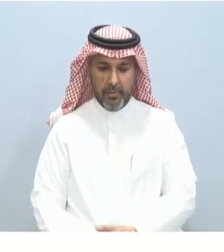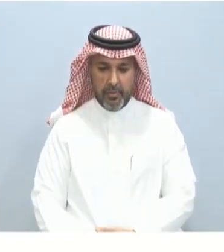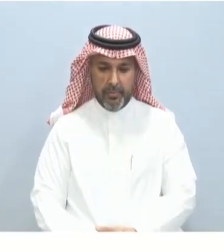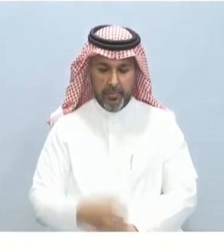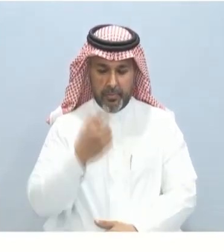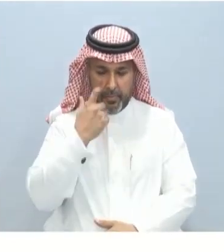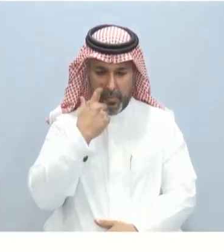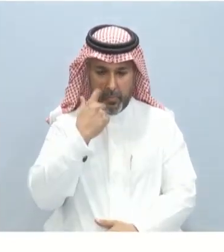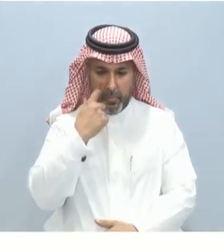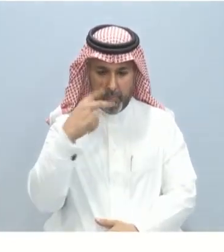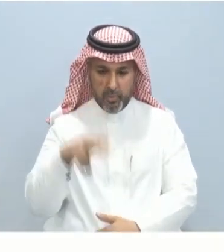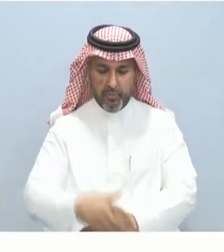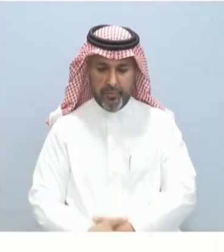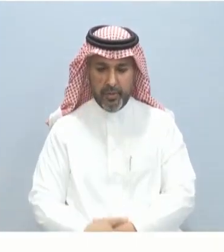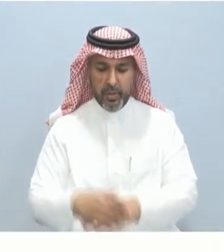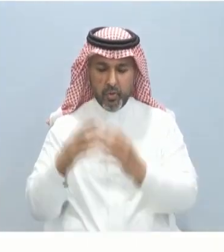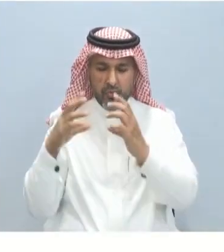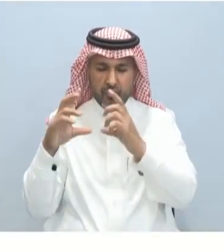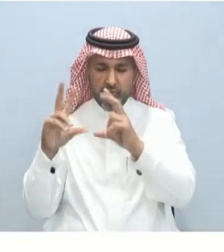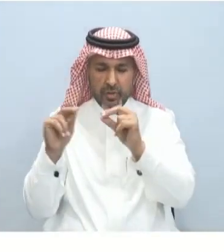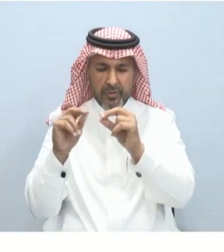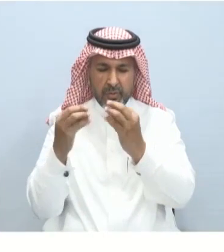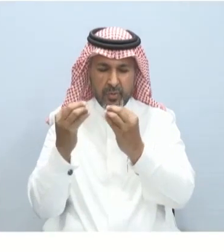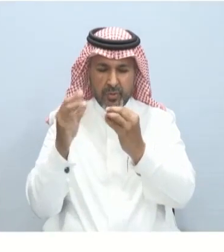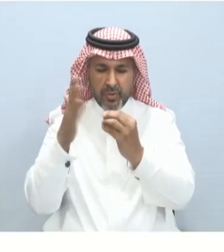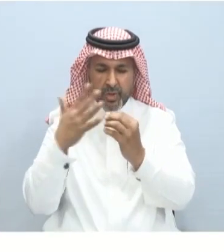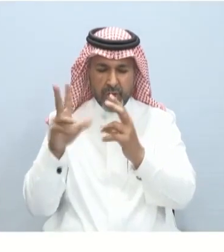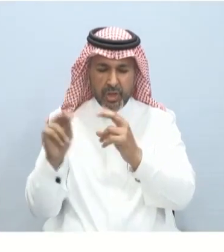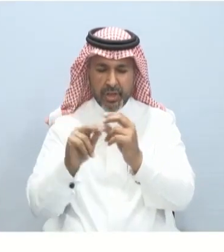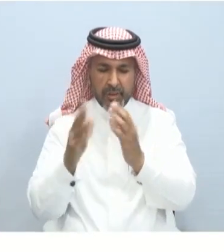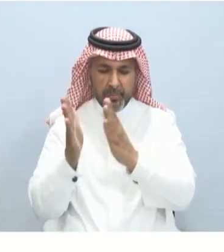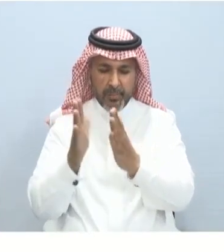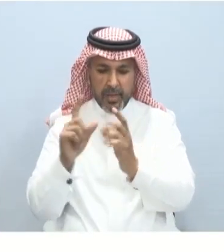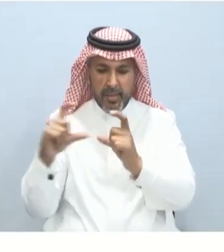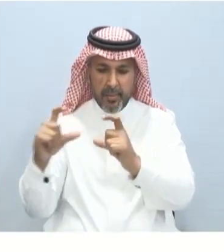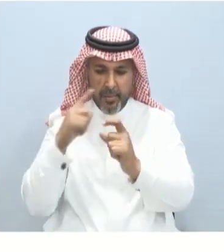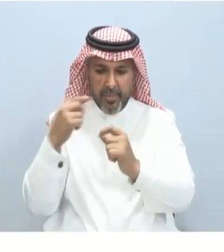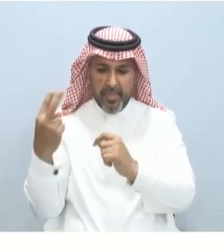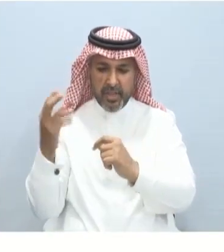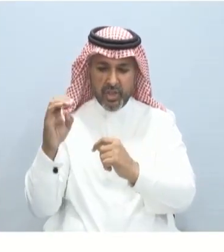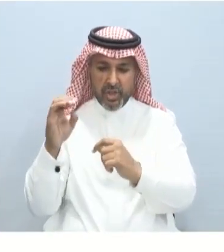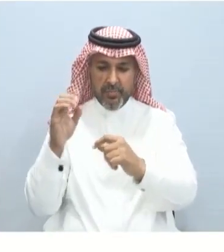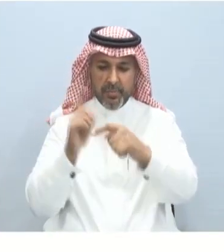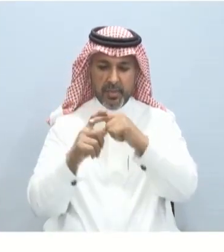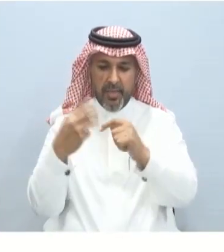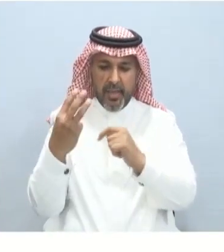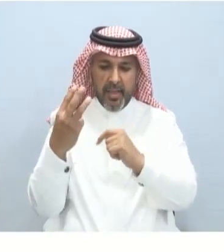المتشابهه مع امكن هنا بالنسبه لاول حدين اثنين جيم اس ثلاثه زائد ثلاثه جيم تربيع